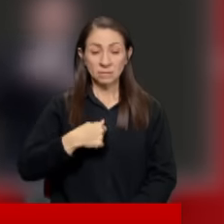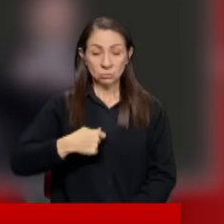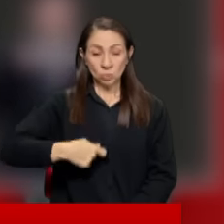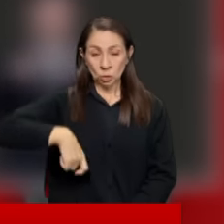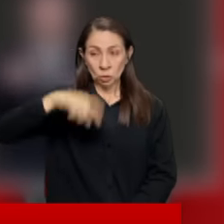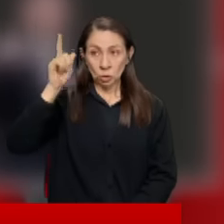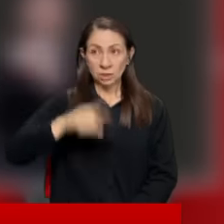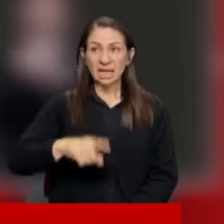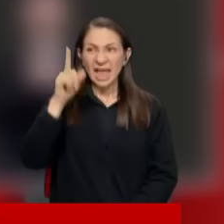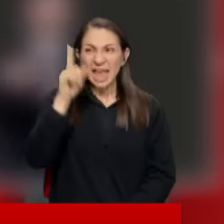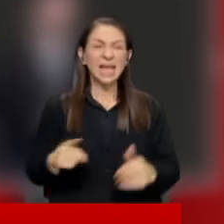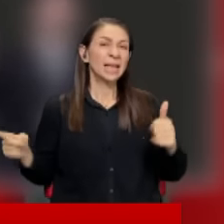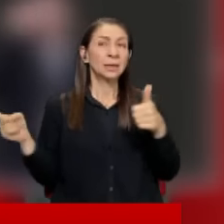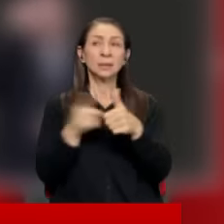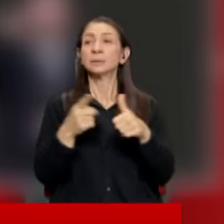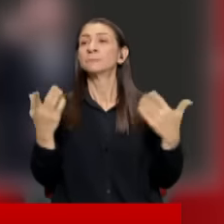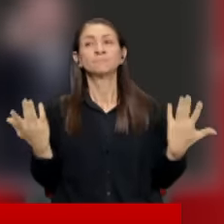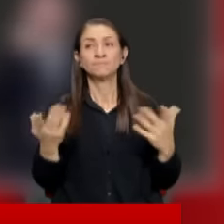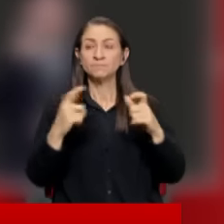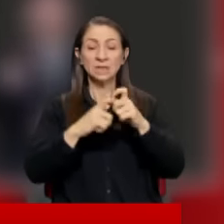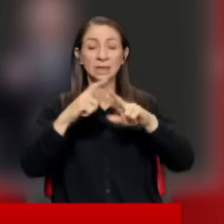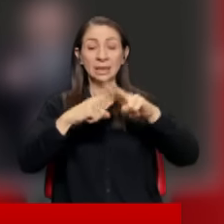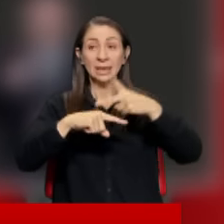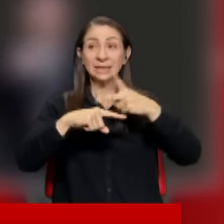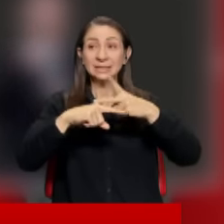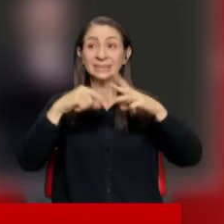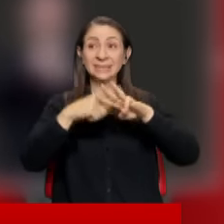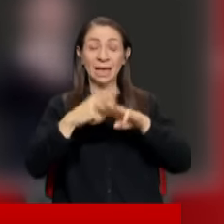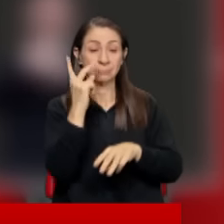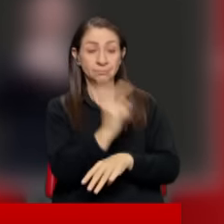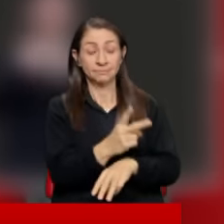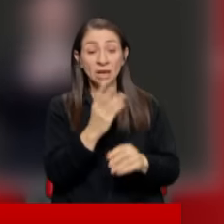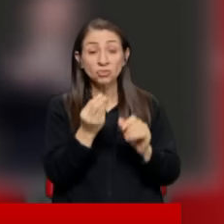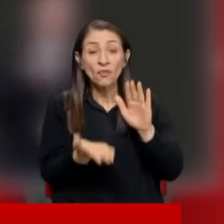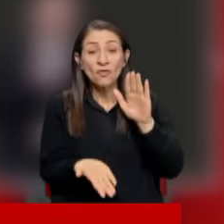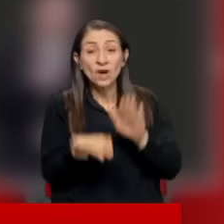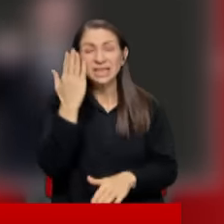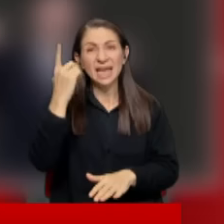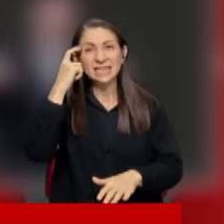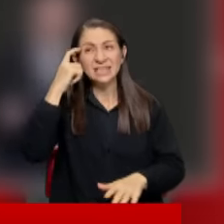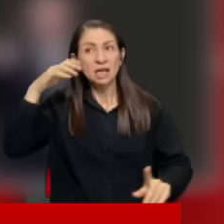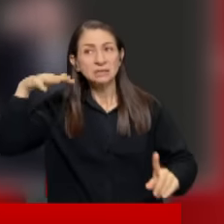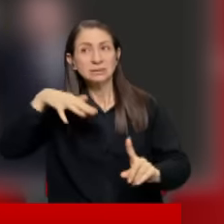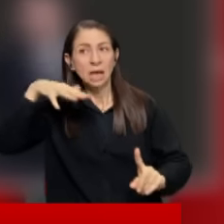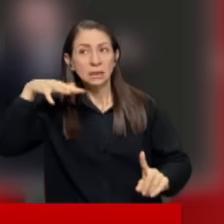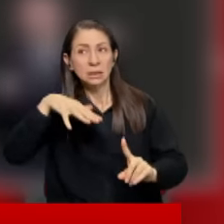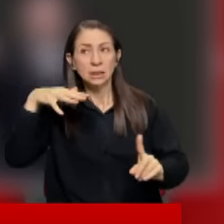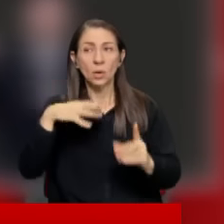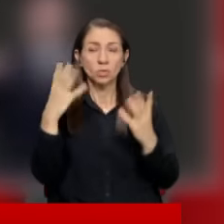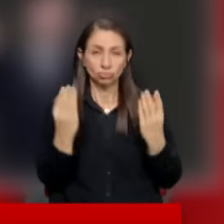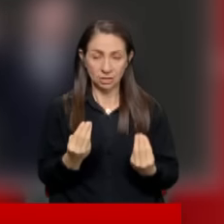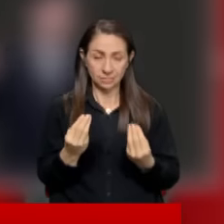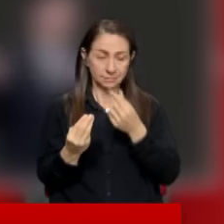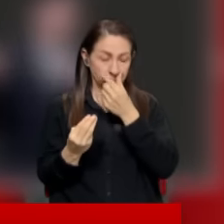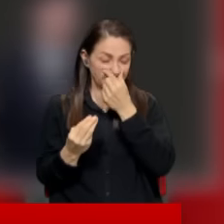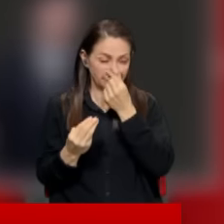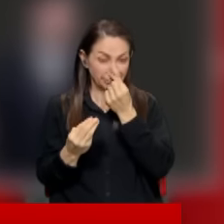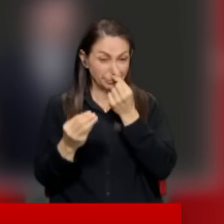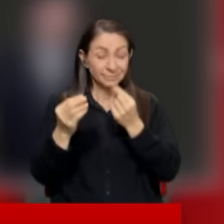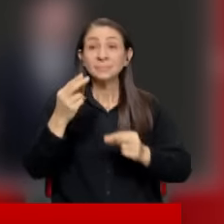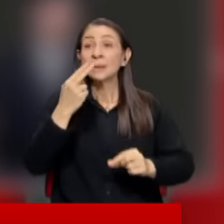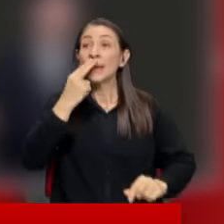Gündemimizin ilk sırasında Gazze'ye yönelik artan İsrail saldırıları olacaktır.